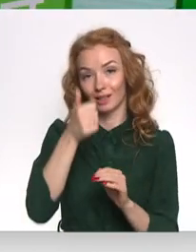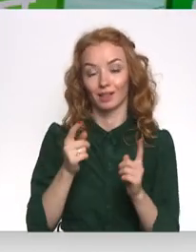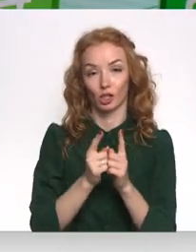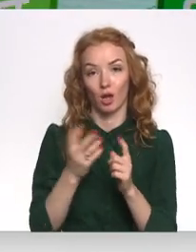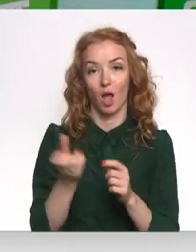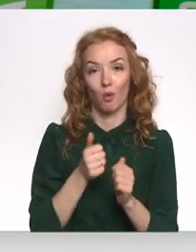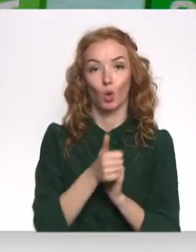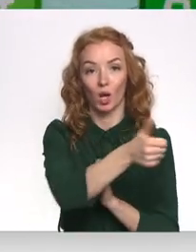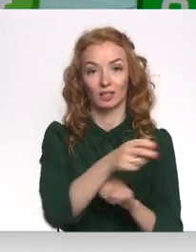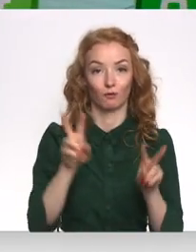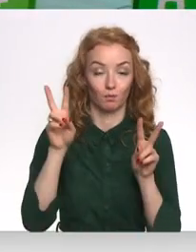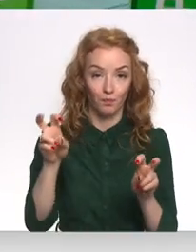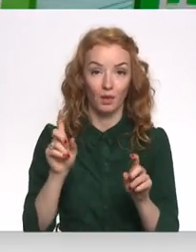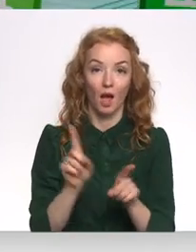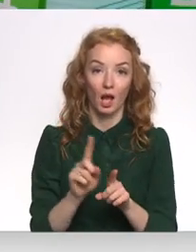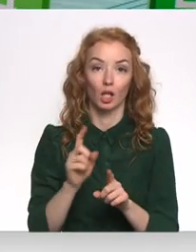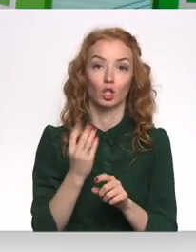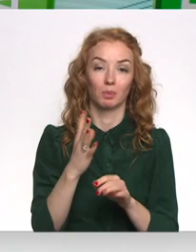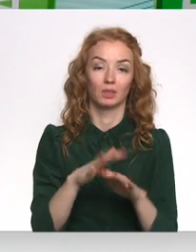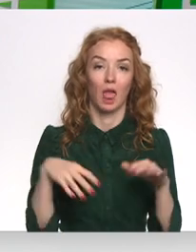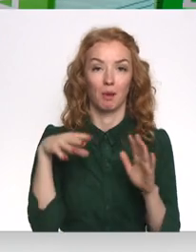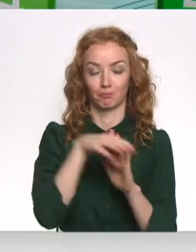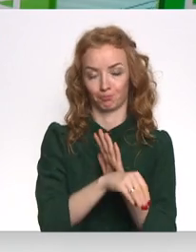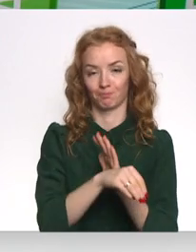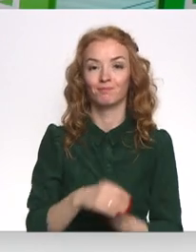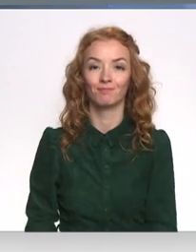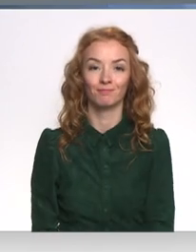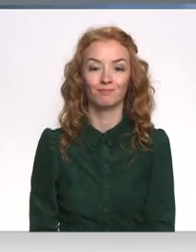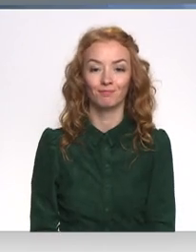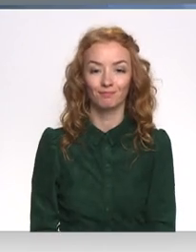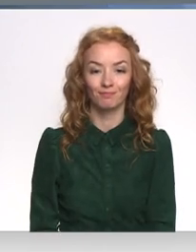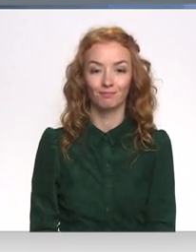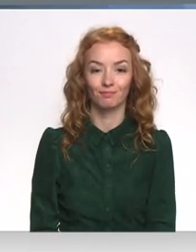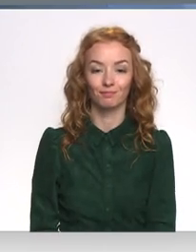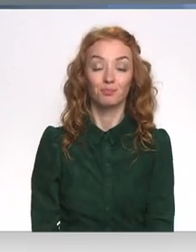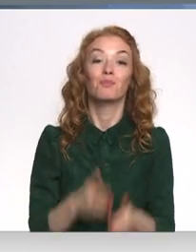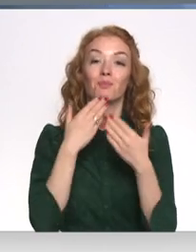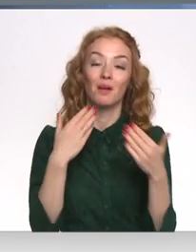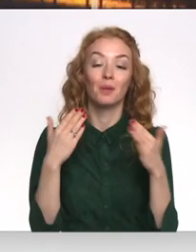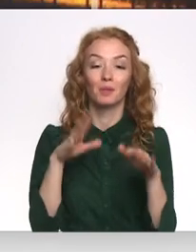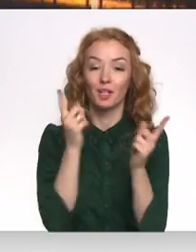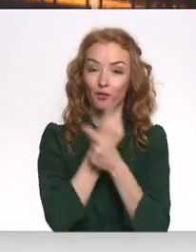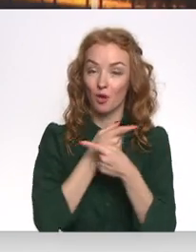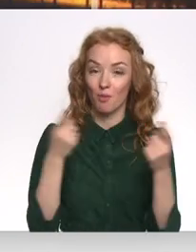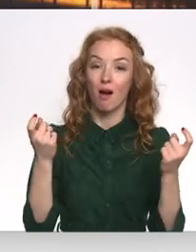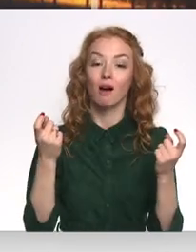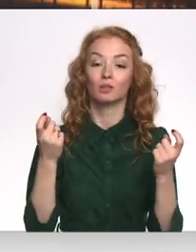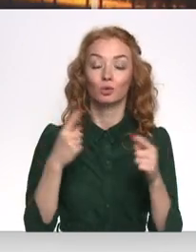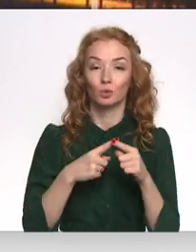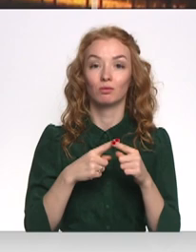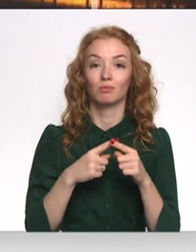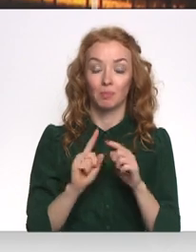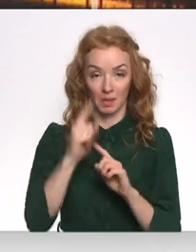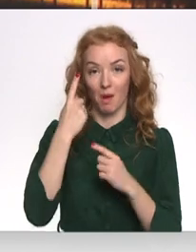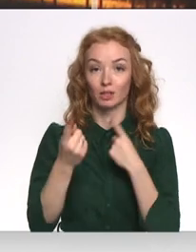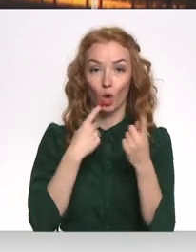partiju progresīvie, kur arī ir pārstāvēti 14. Saimā. Un tagad Ilze, vārds tev. Jāvaldies, Madara. Madara Līcīte ziņoja par pirmajām